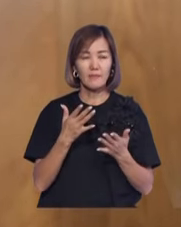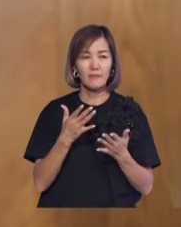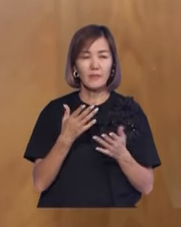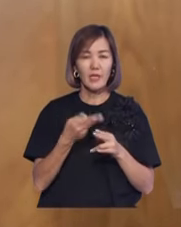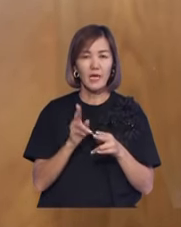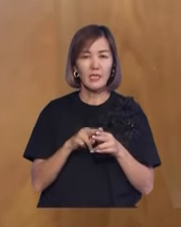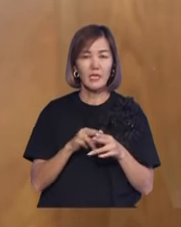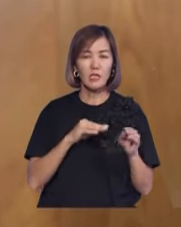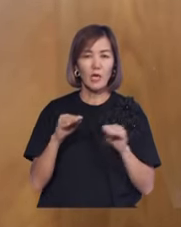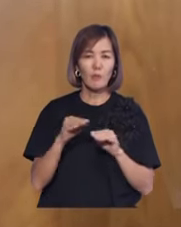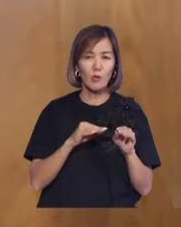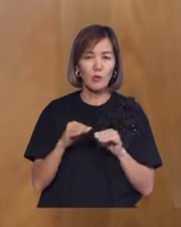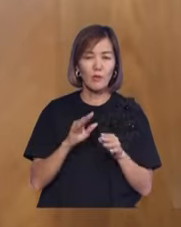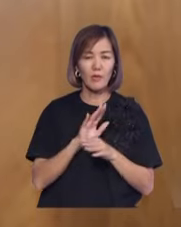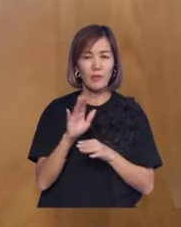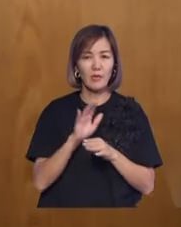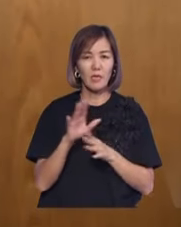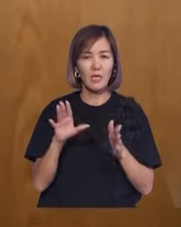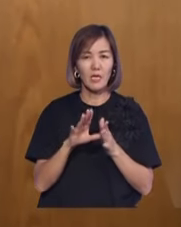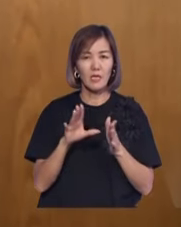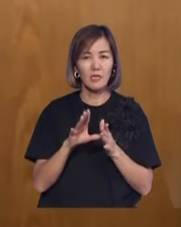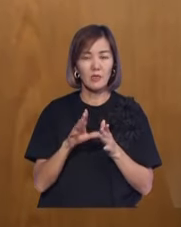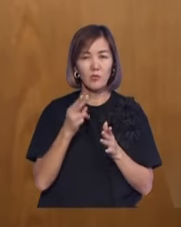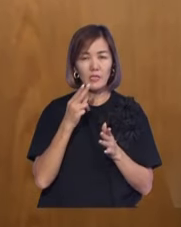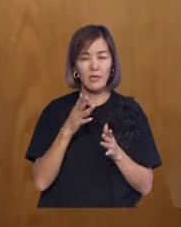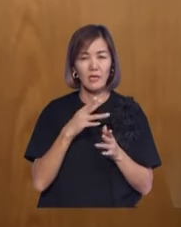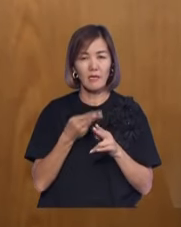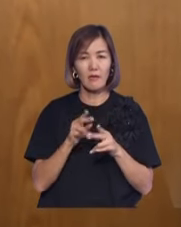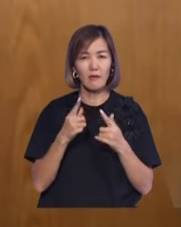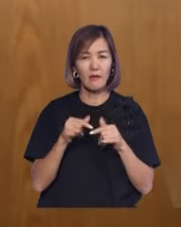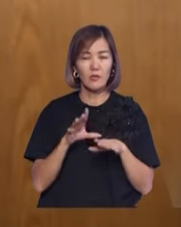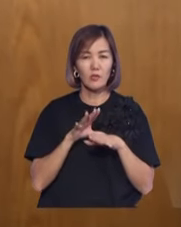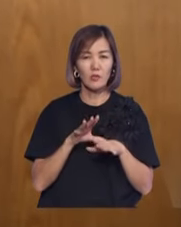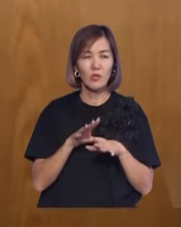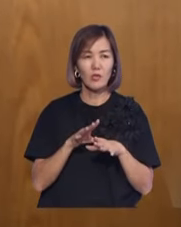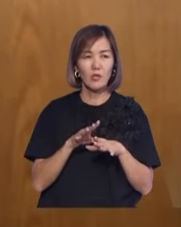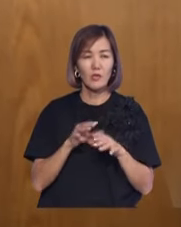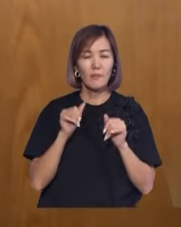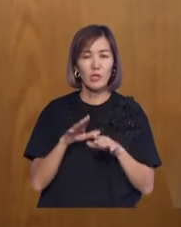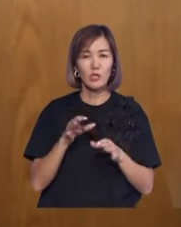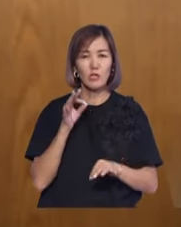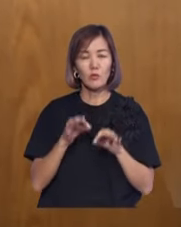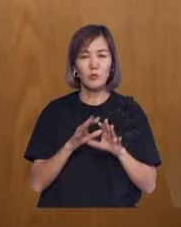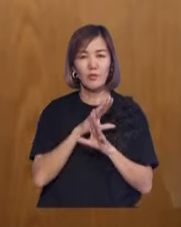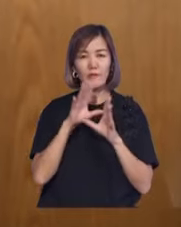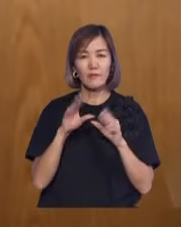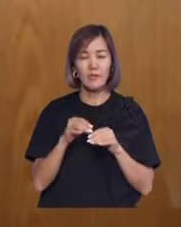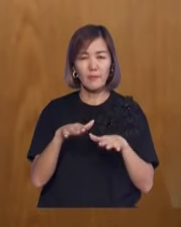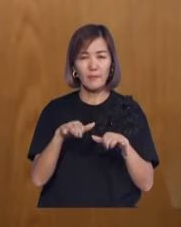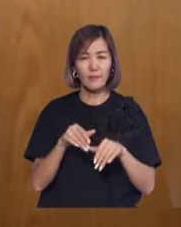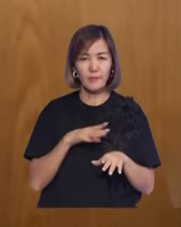а также оборудование для производства электронных сигарет. Организатор группы был осужден по решению суда. Вся партия вейпов